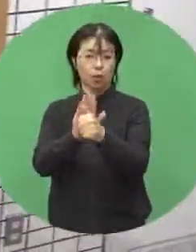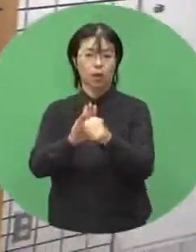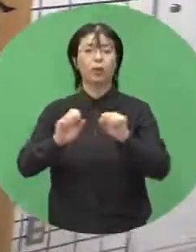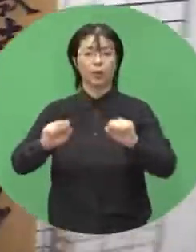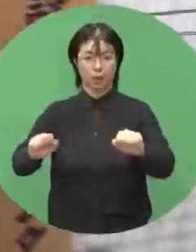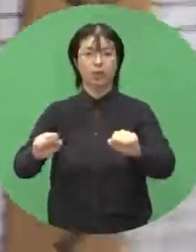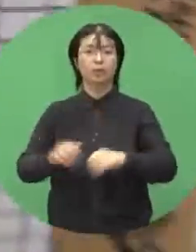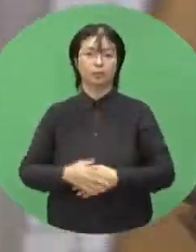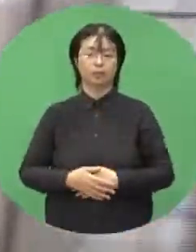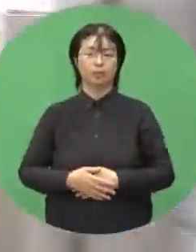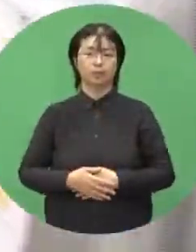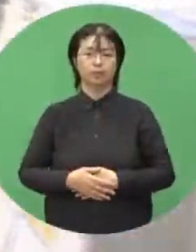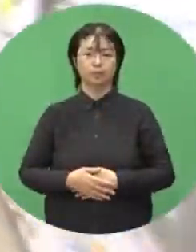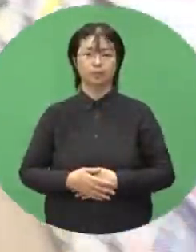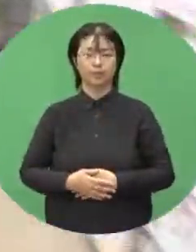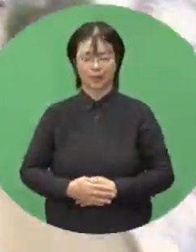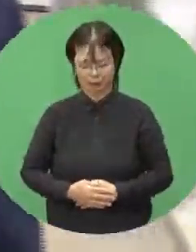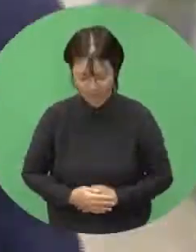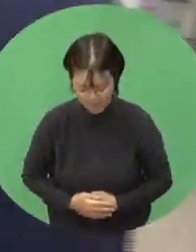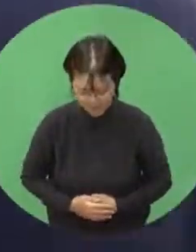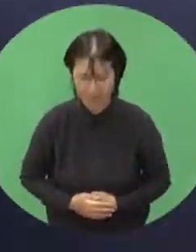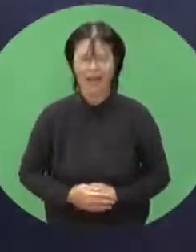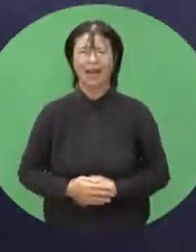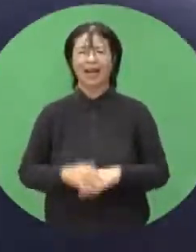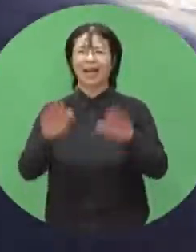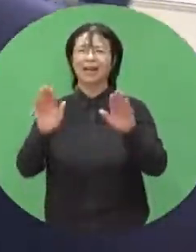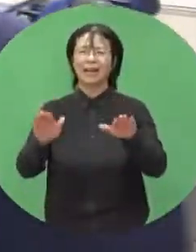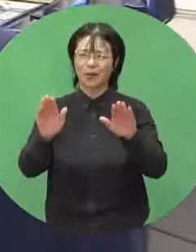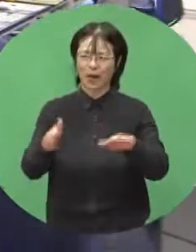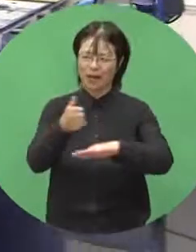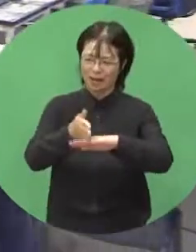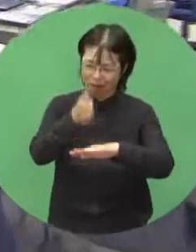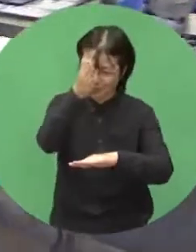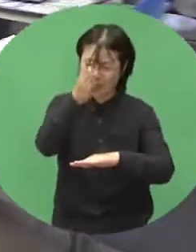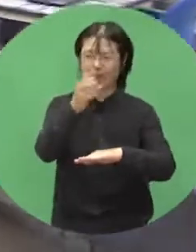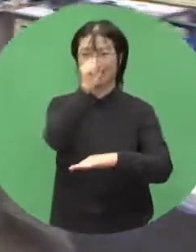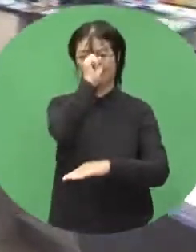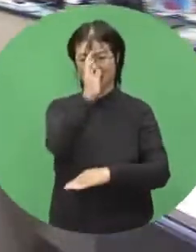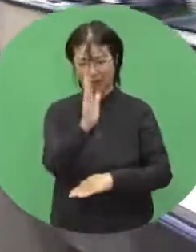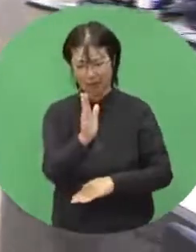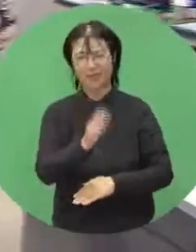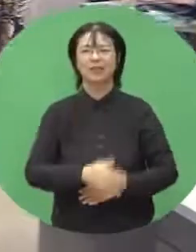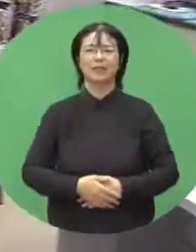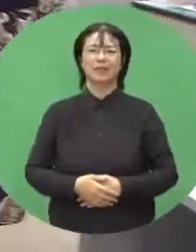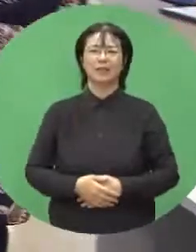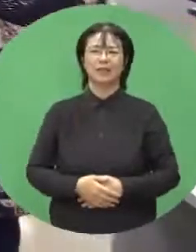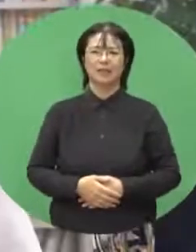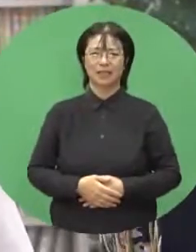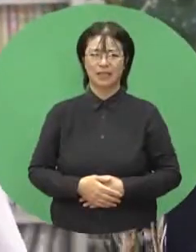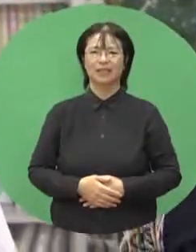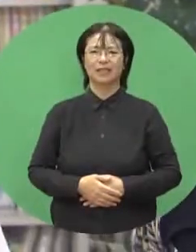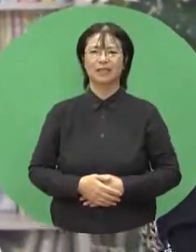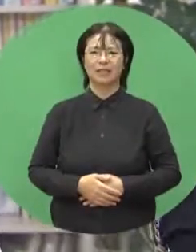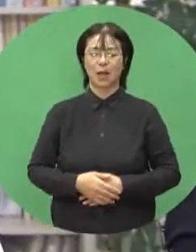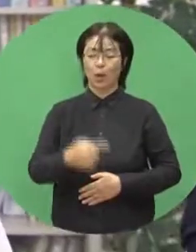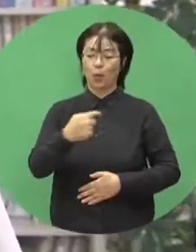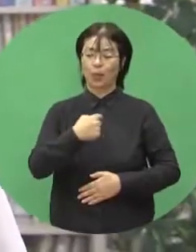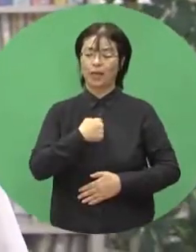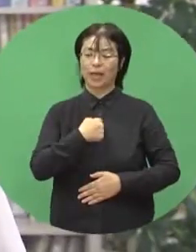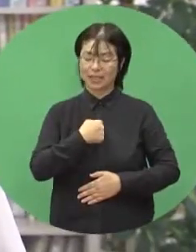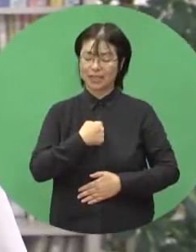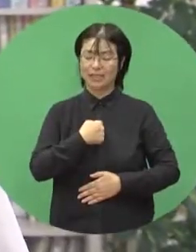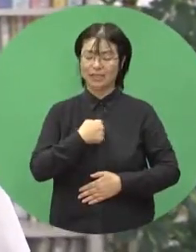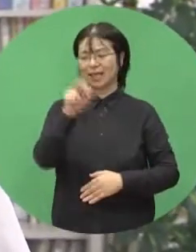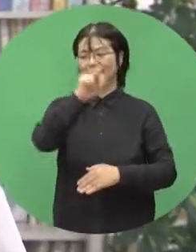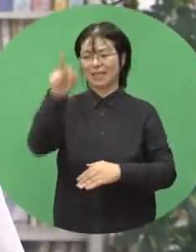どうもこんにちは。 こんにちは。 今日は時間いただきましてありがとうございます。 よろしくお願いします。 よろしくお願いします。 はじめまして。 私はですね、